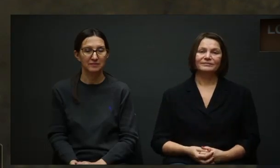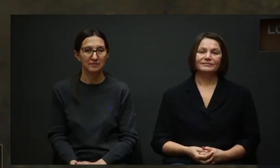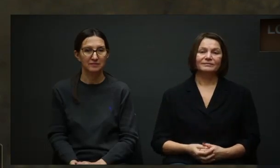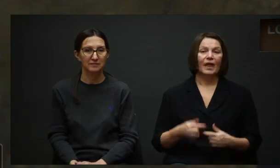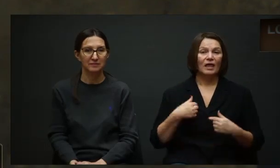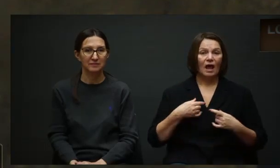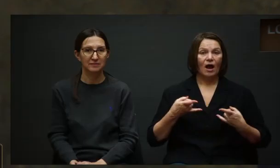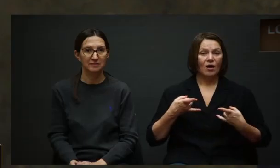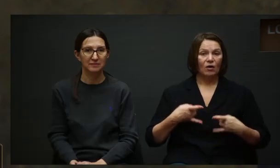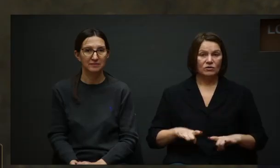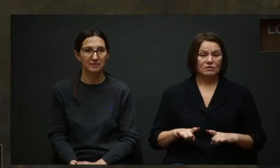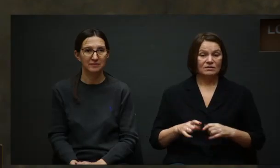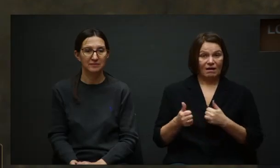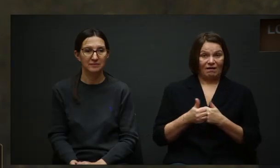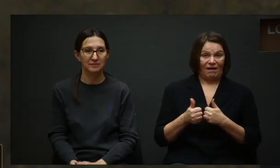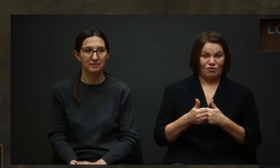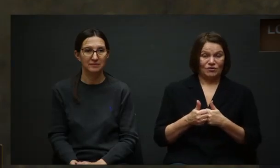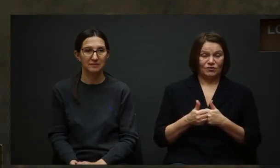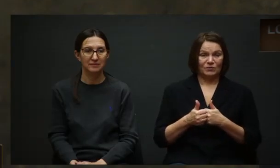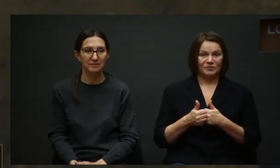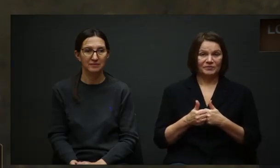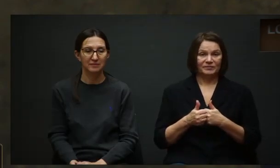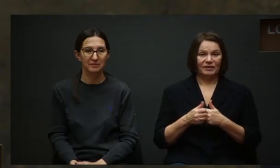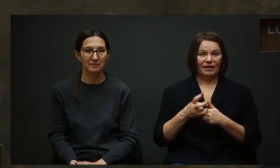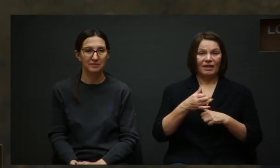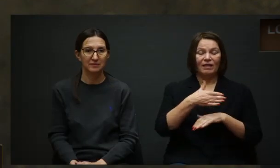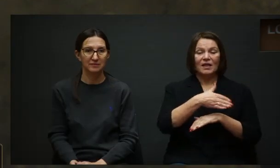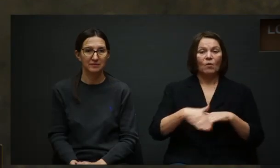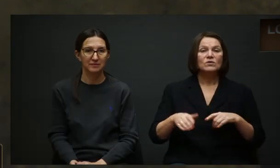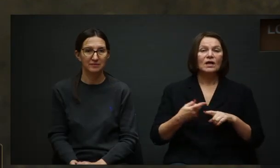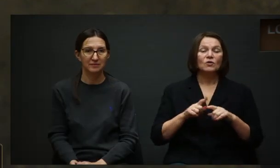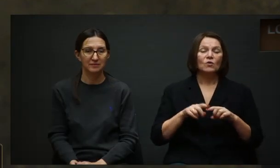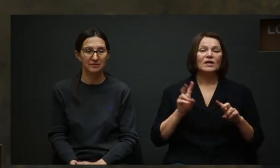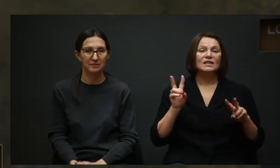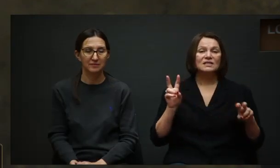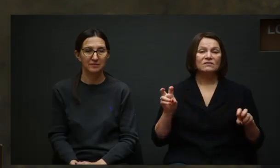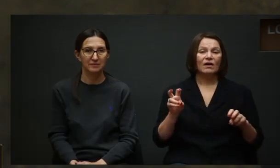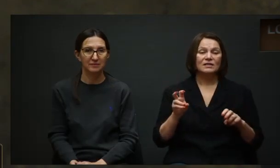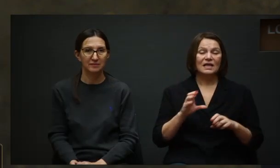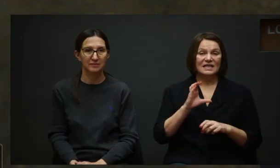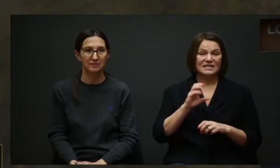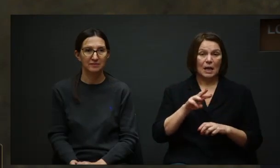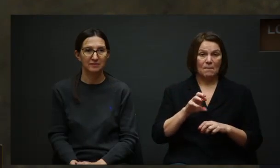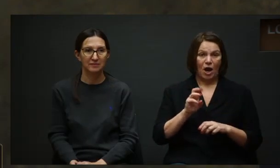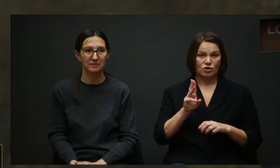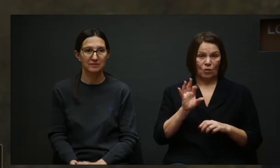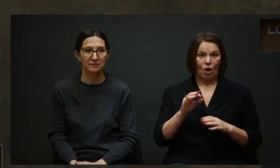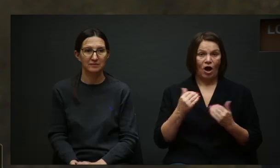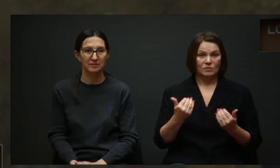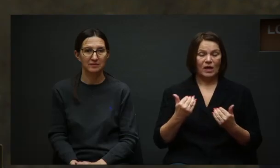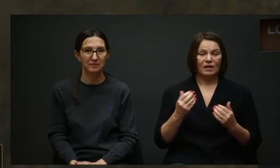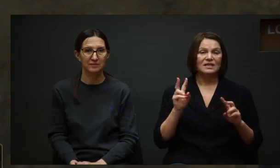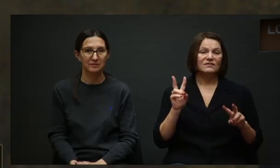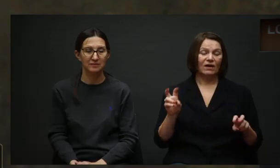Я родился тут совсем рядышком, на улице, которая называлась улица Семашко, а теперь